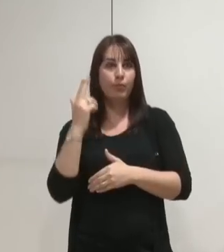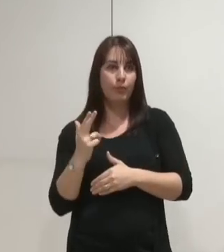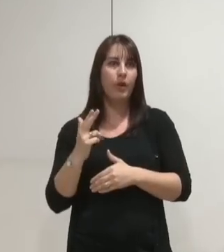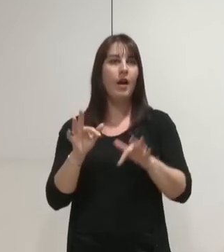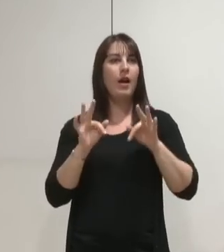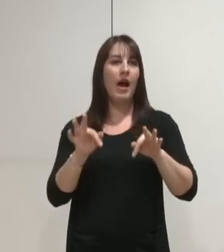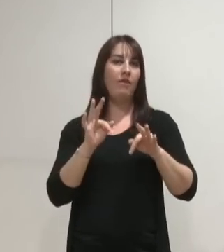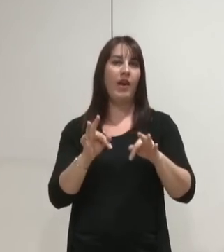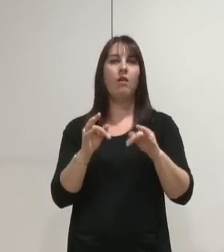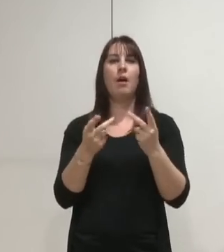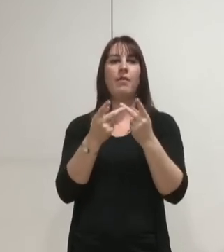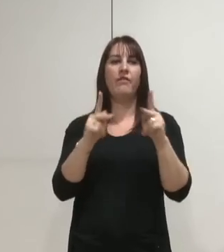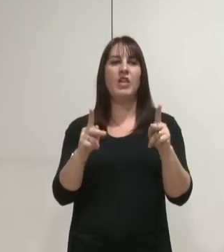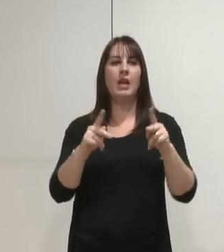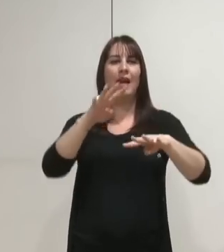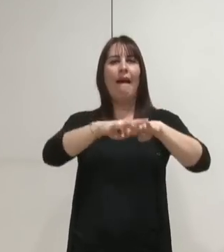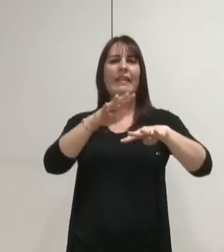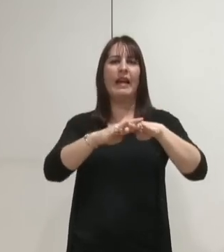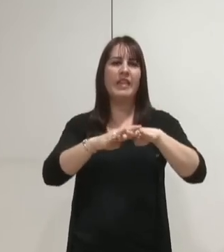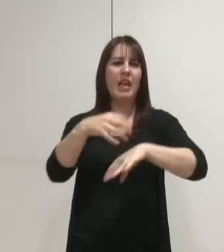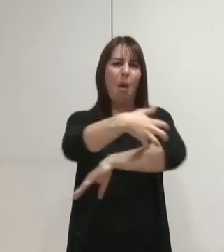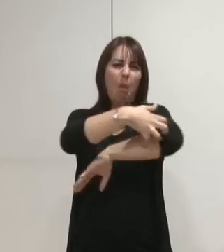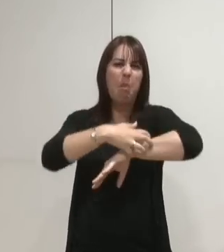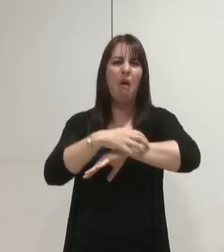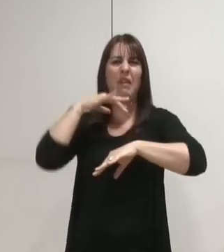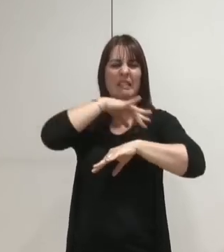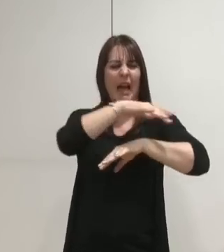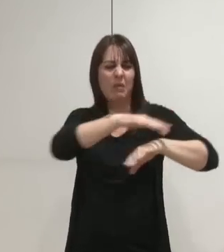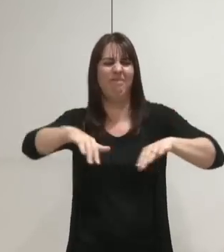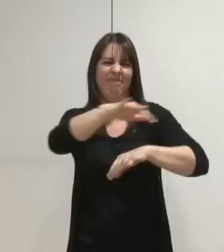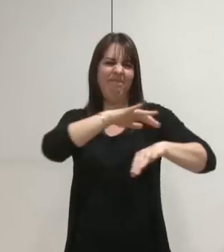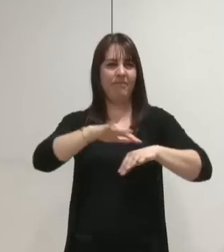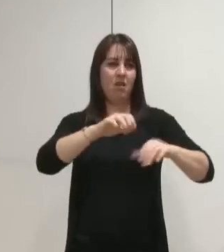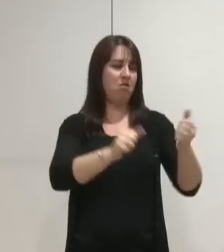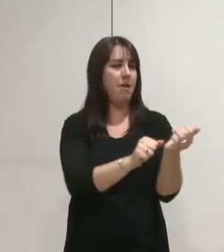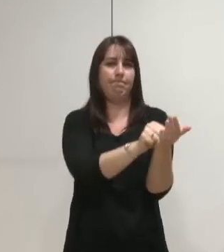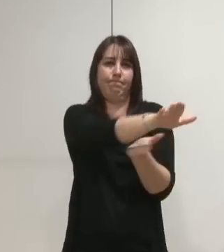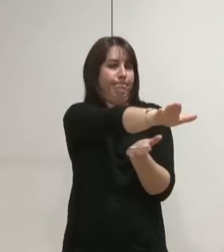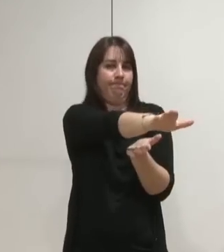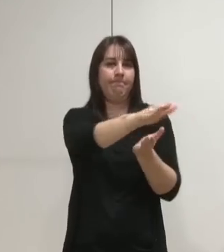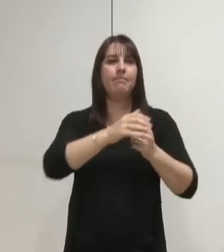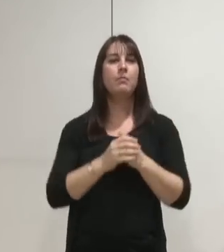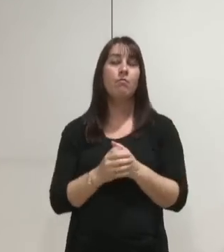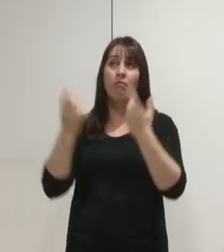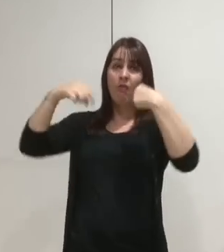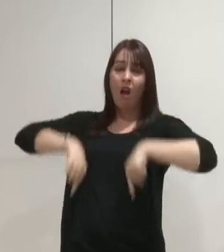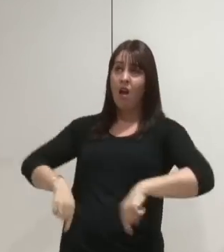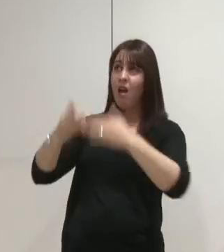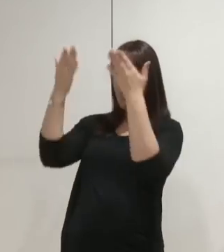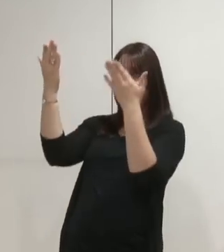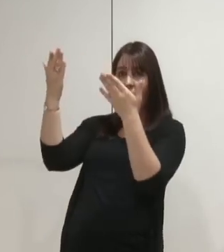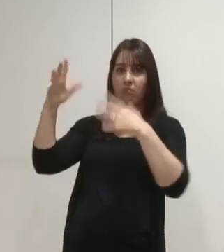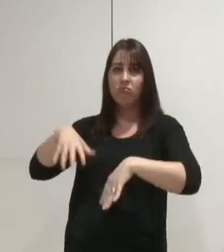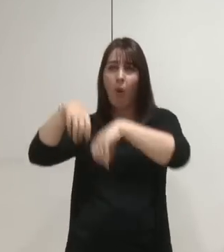bidonville desmonin depuis le premier jour de notre mandat devant la défaillance de l'État à assurer la